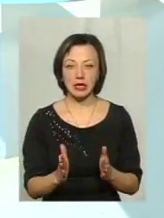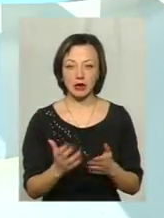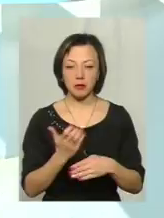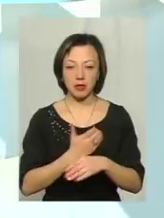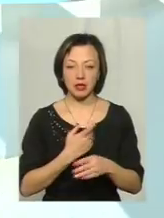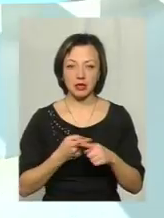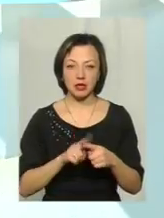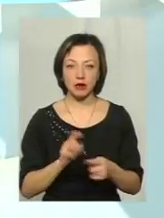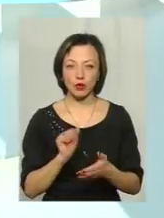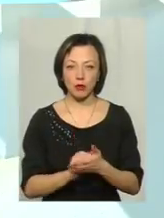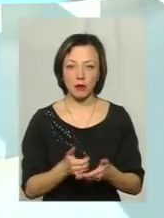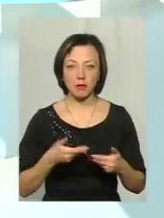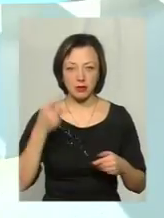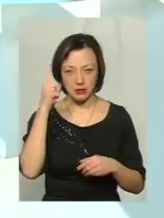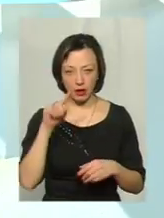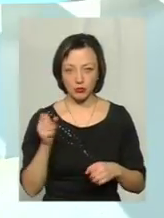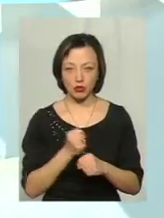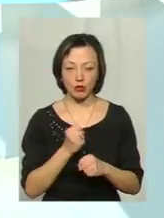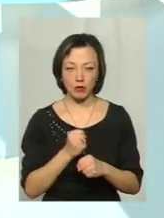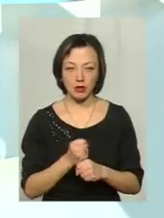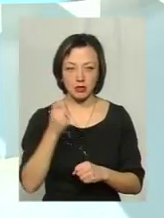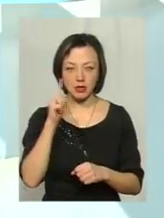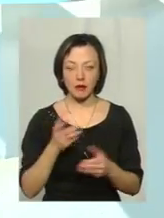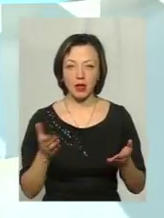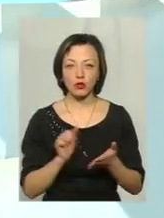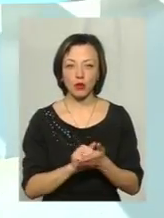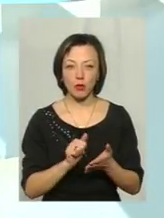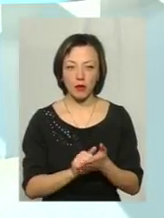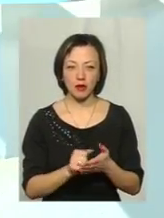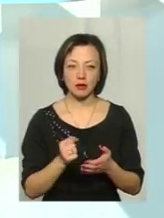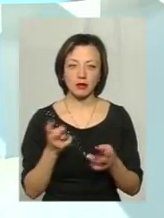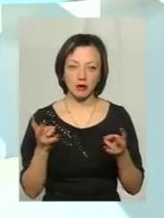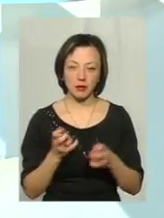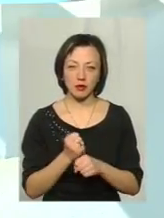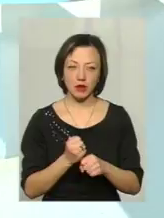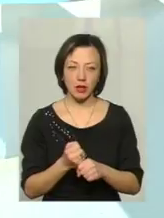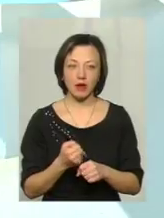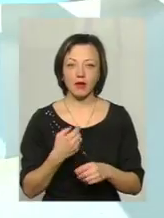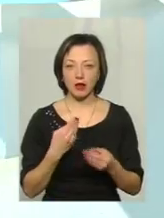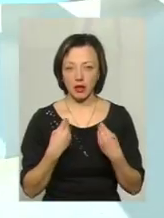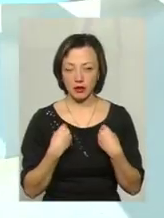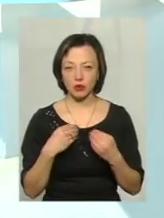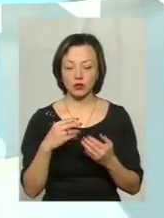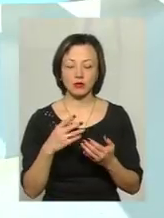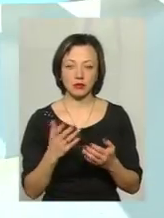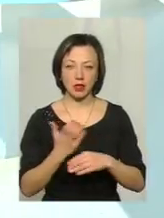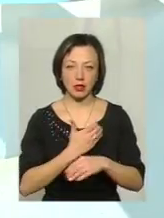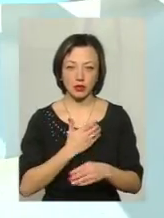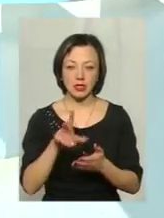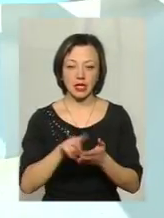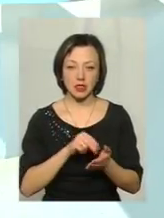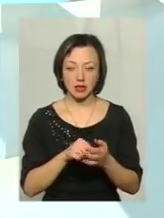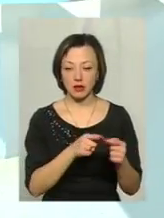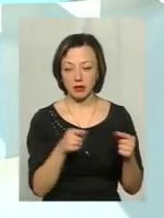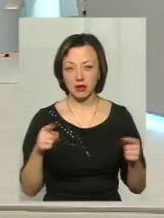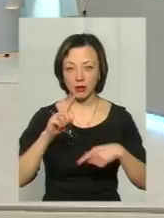документ, ми вже знаємо, що робити, знаємо, які документи треба відпрацювати, але нам надійдуть зразки. І я думаю, що на протязі прошлого року